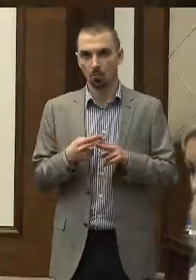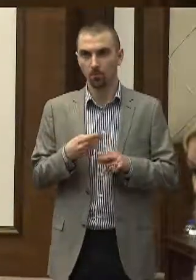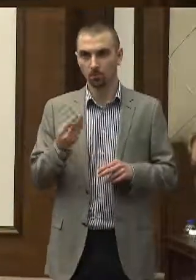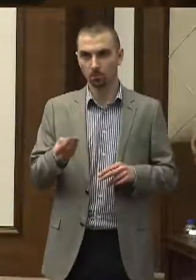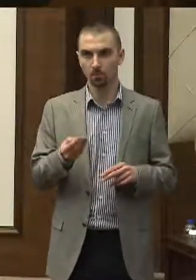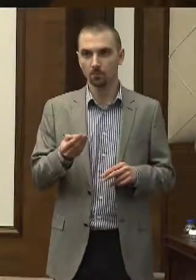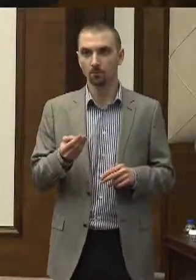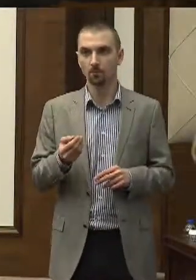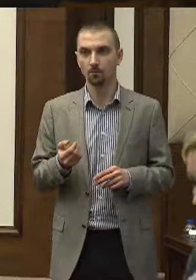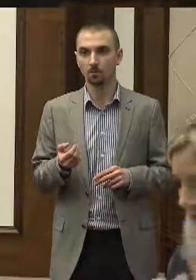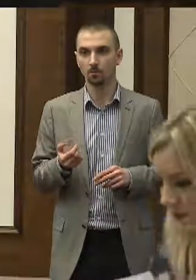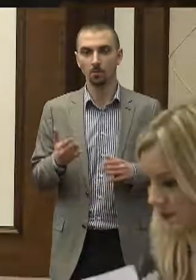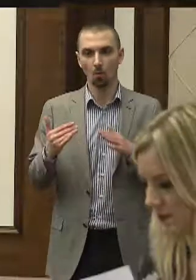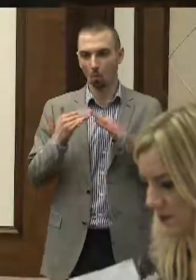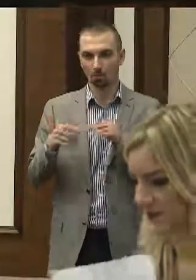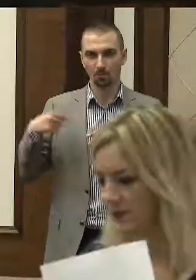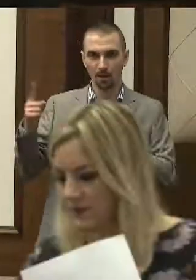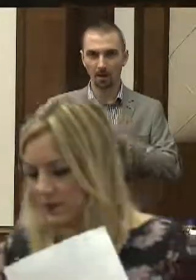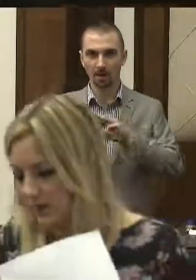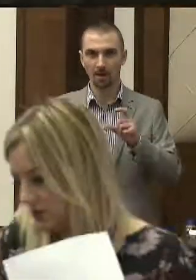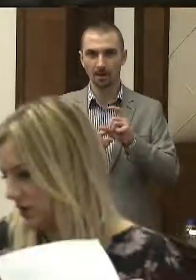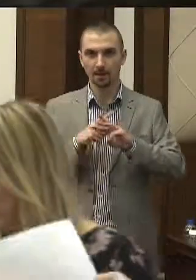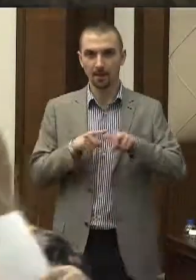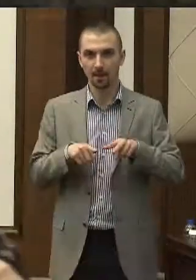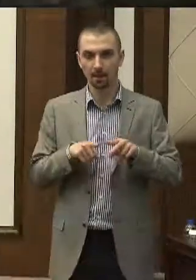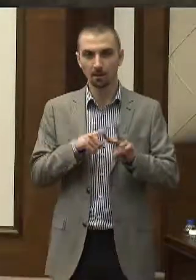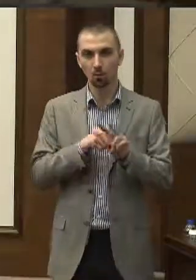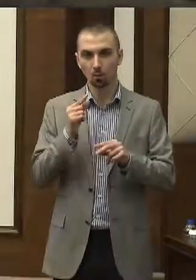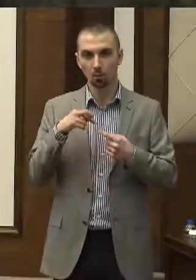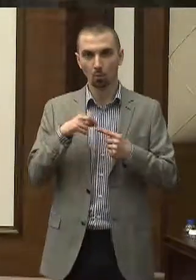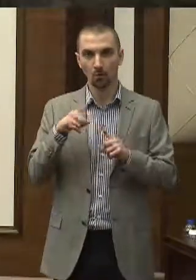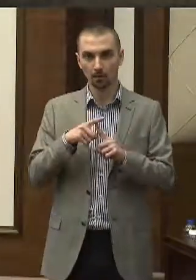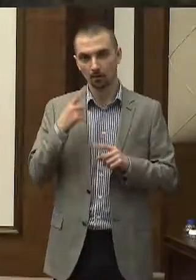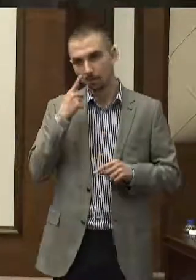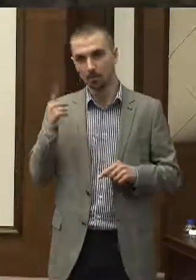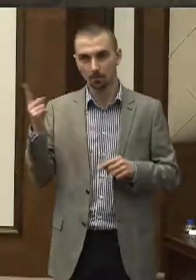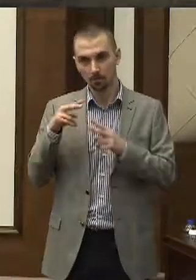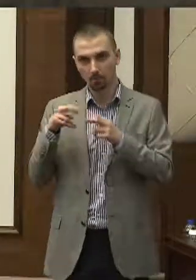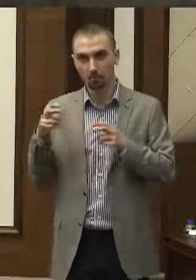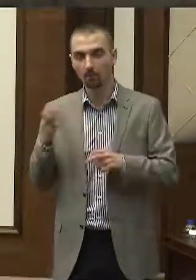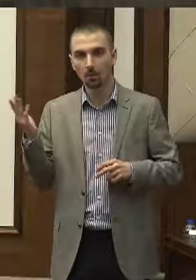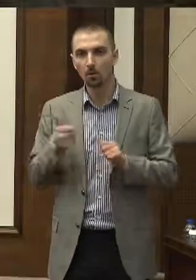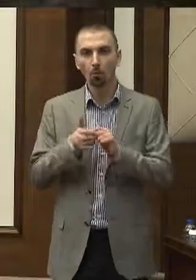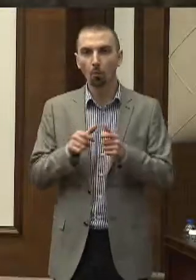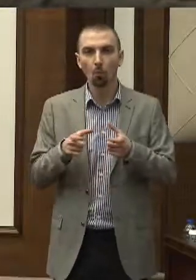yanımda komşumuz Esenyurt'ta kaç spor kulübü var, başarılar nedir?